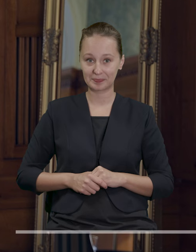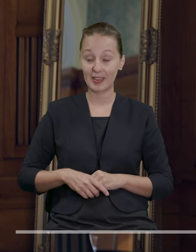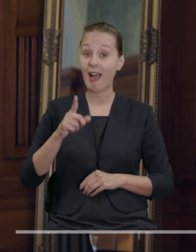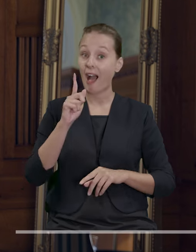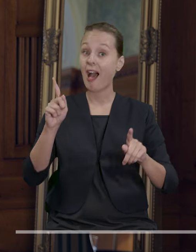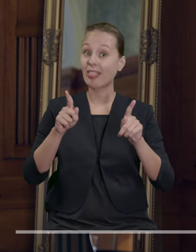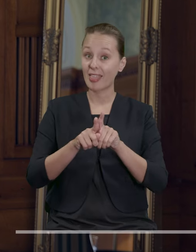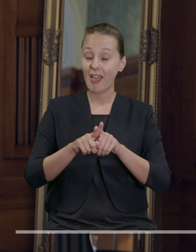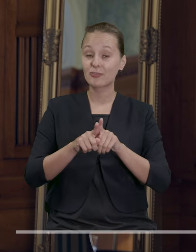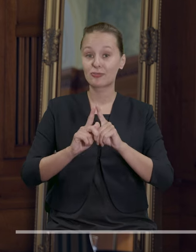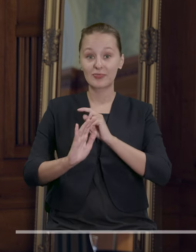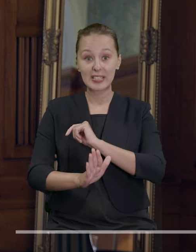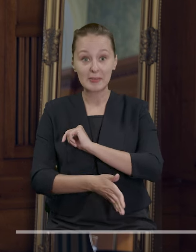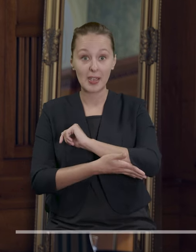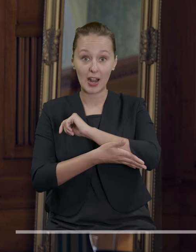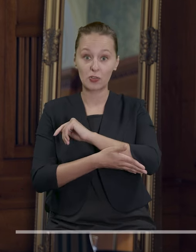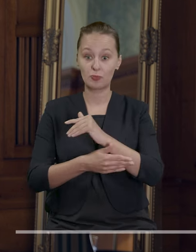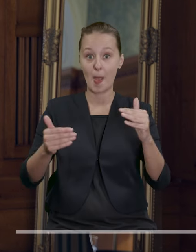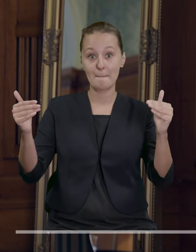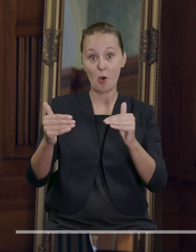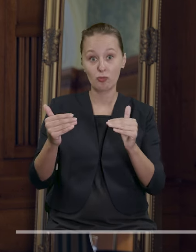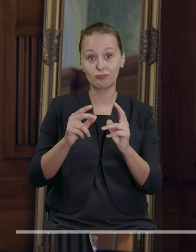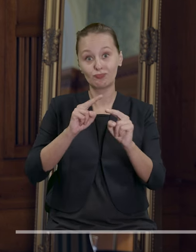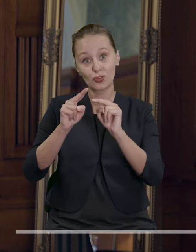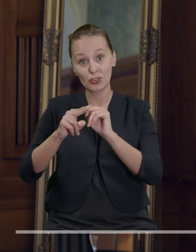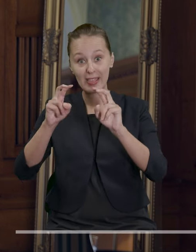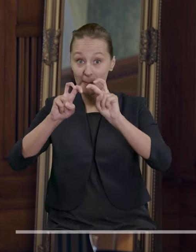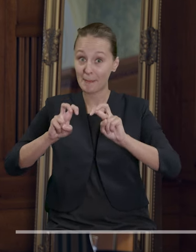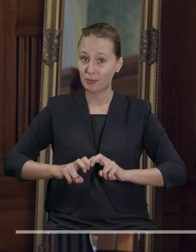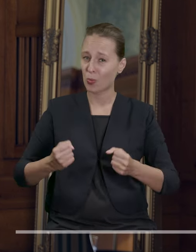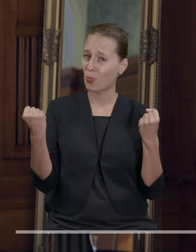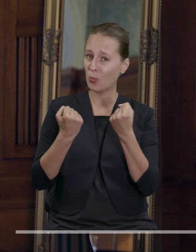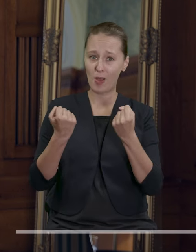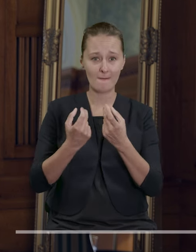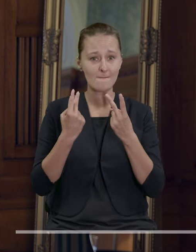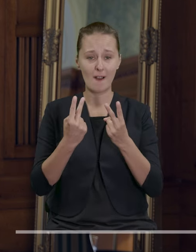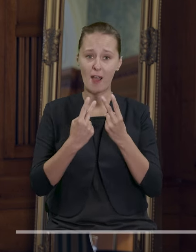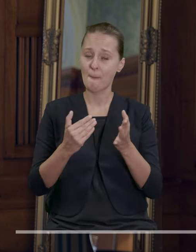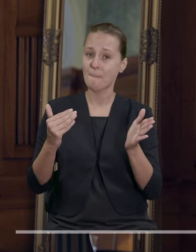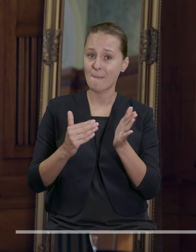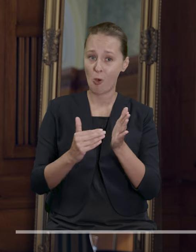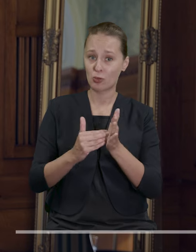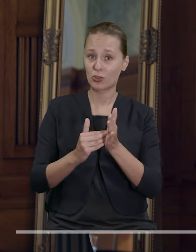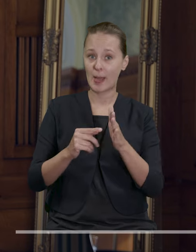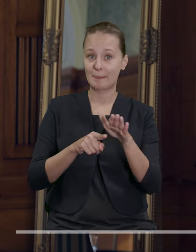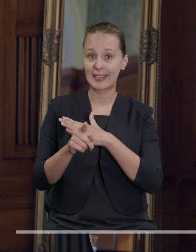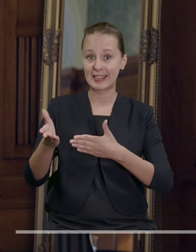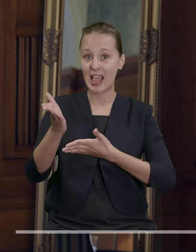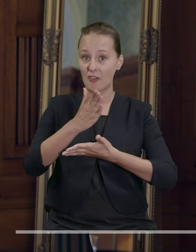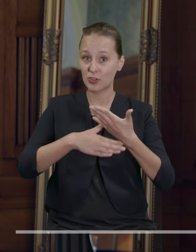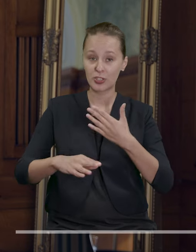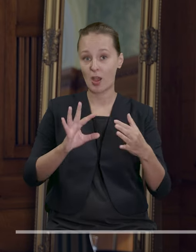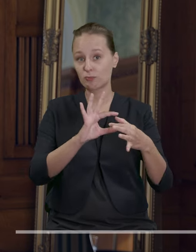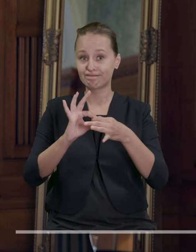ale również wspieraliśmy aparaturę badawczą, tak ważną, tak niezbędną dla